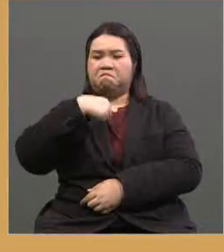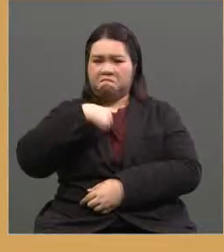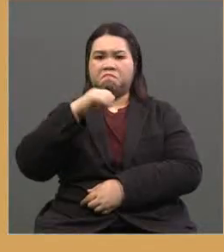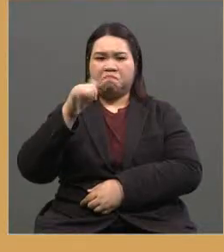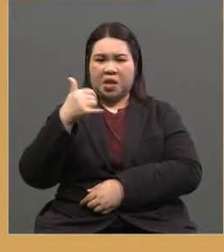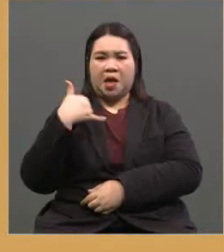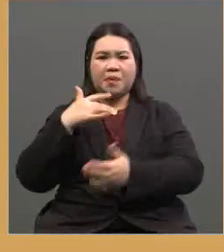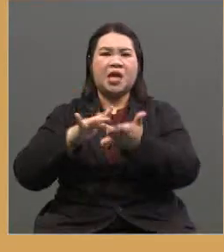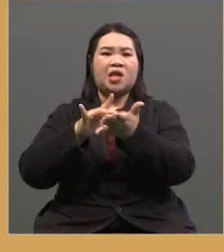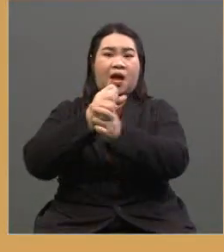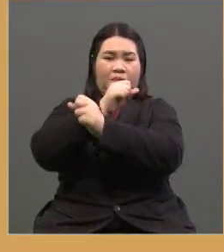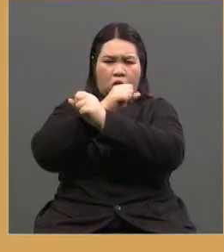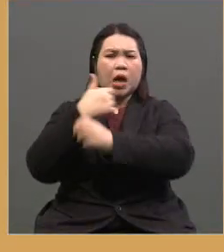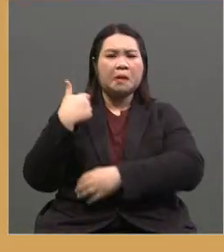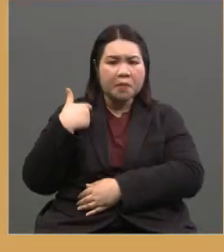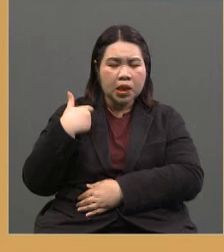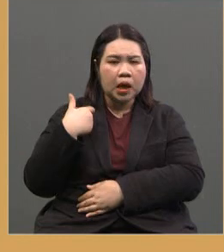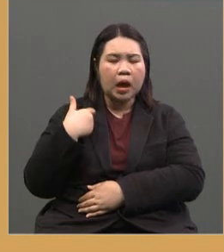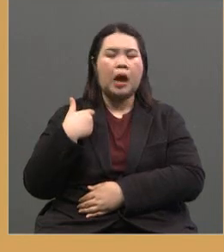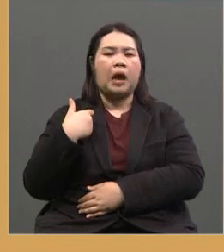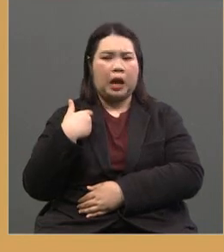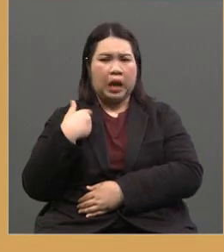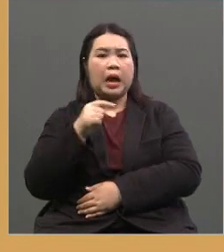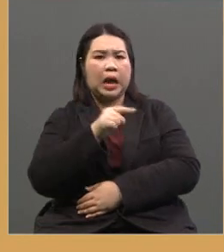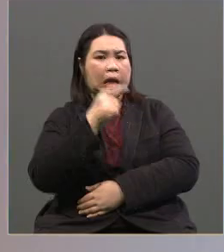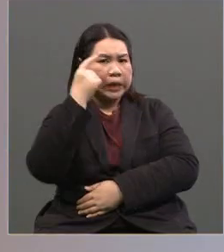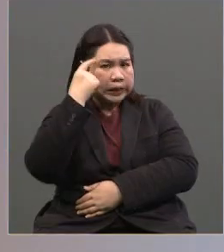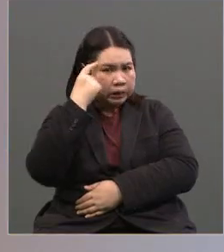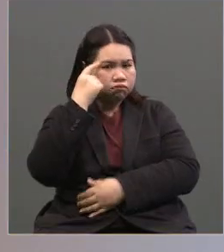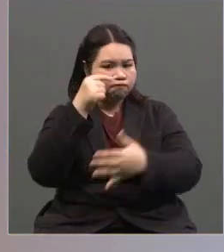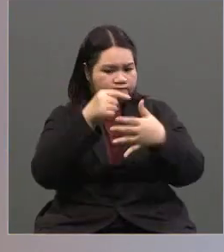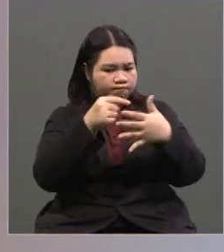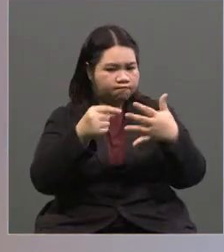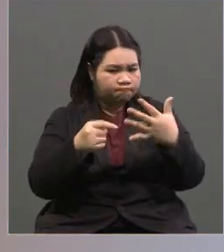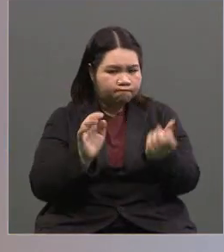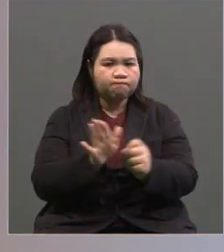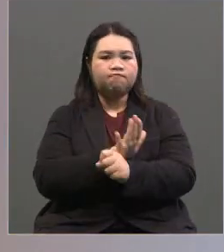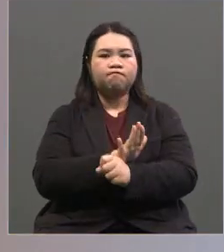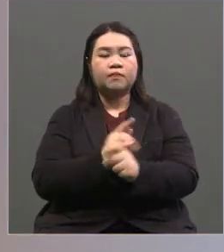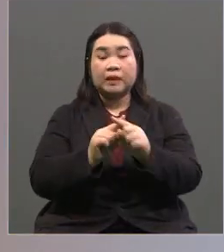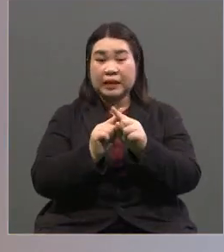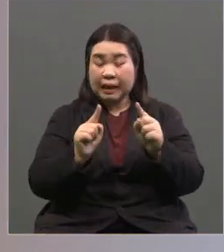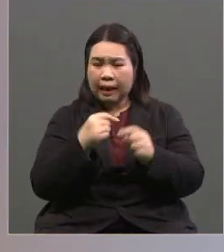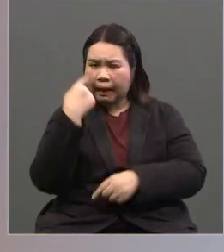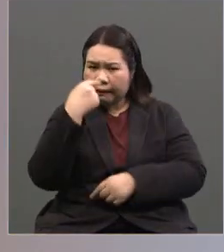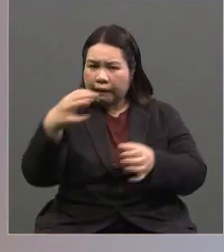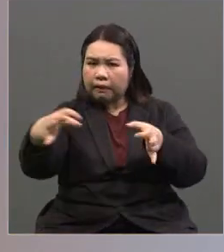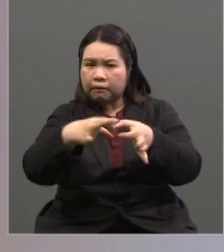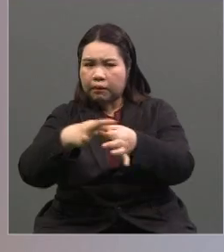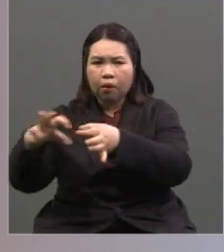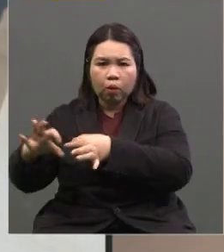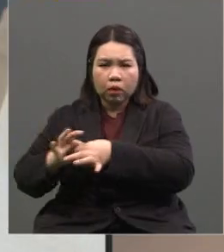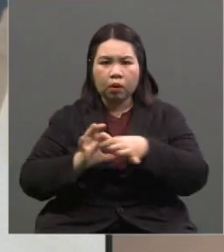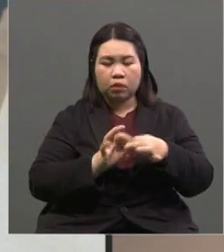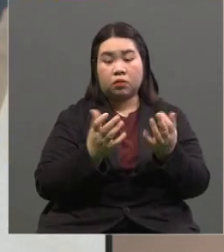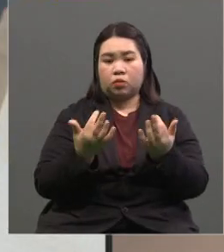เป็นต้องมียาต้านซึ่งก็แสดงให้เห็นว่าเป็นการคิดอย่างรอบคอบส่วนจะเชื่อมโยงไปถึงใครอีกหรือไม่นั้นอันนี้ต้